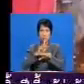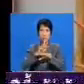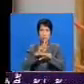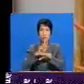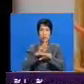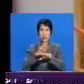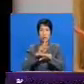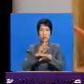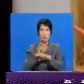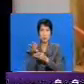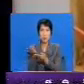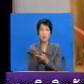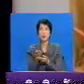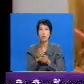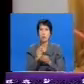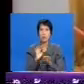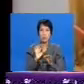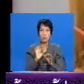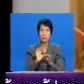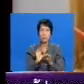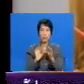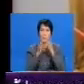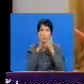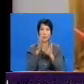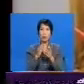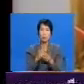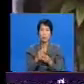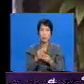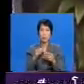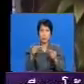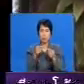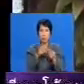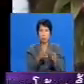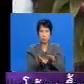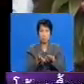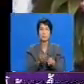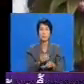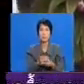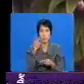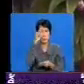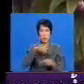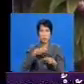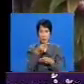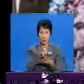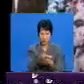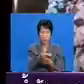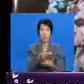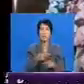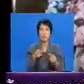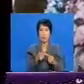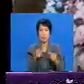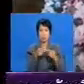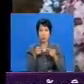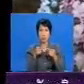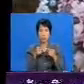ราชทานจากพระบาทสมเด็จพระเจ้าอยู่หัวที่ทรงพระกรุณาโปรดเกล้าโปรดกระหม่อมพระราชทานไฟประชุมเพลิงในการประกอบพิธี